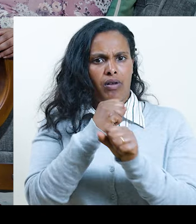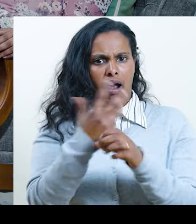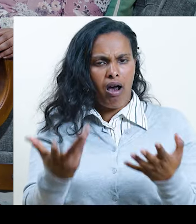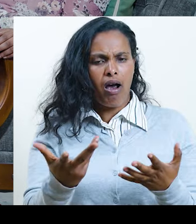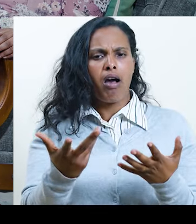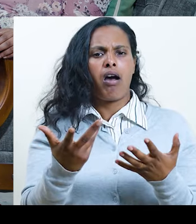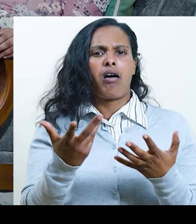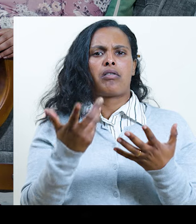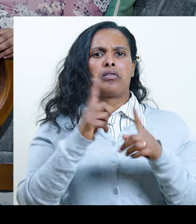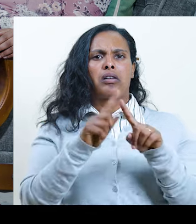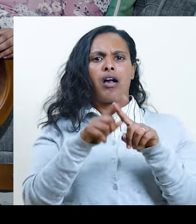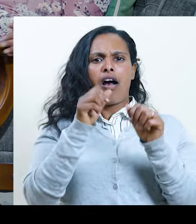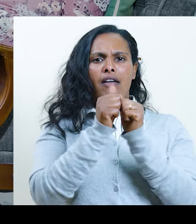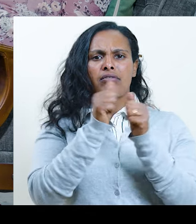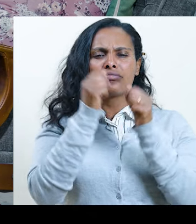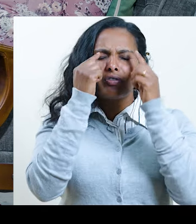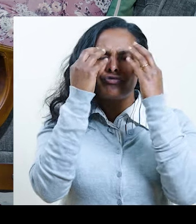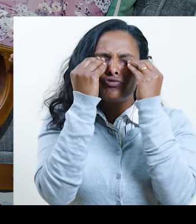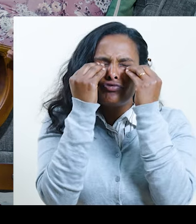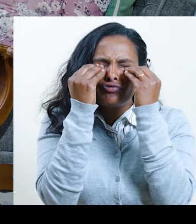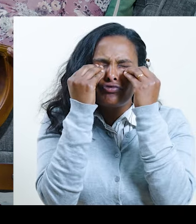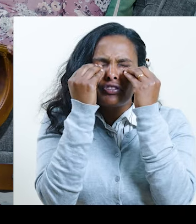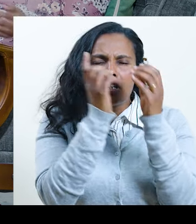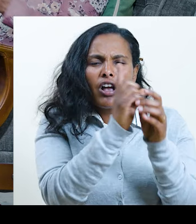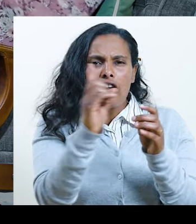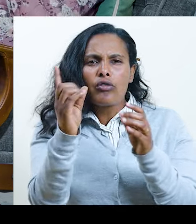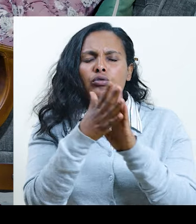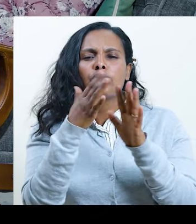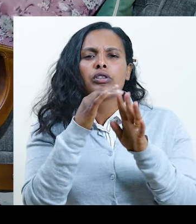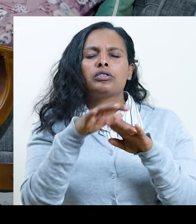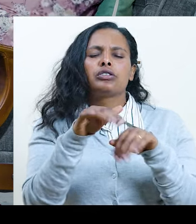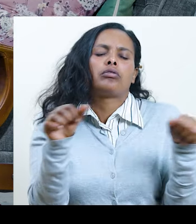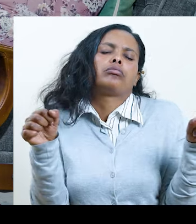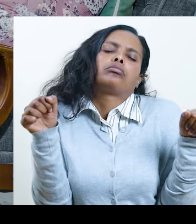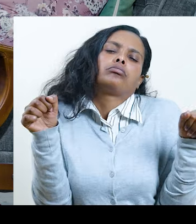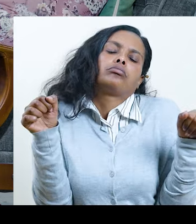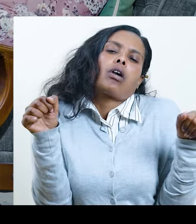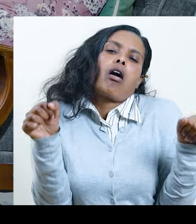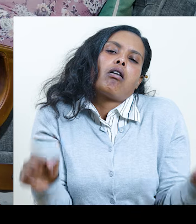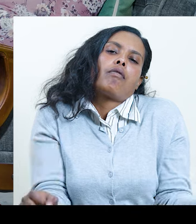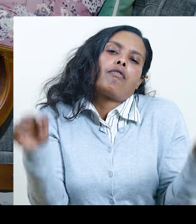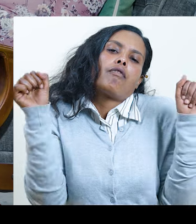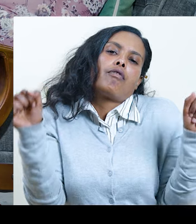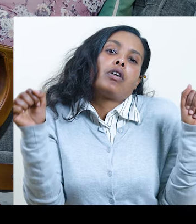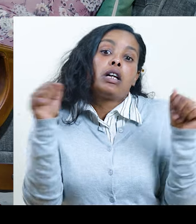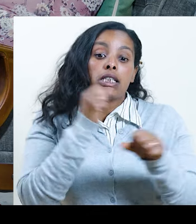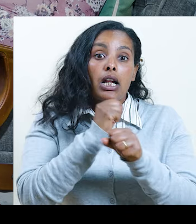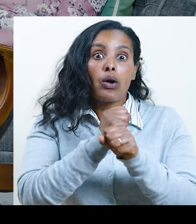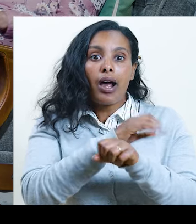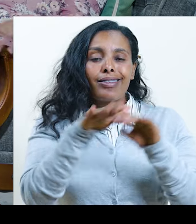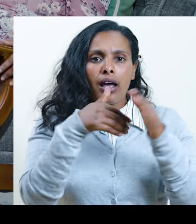ተሰርቷል፣ ከንፈሬ ከአፍንጬ ጋር ተጣብቋል፣ እያንዳንዱ እጄ መዘርጋት አይችልም፣ የተሰራሁትም